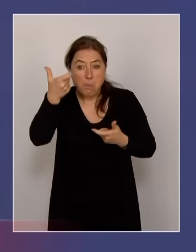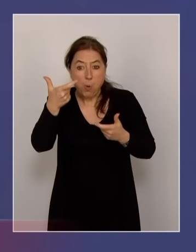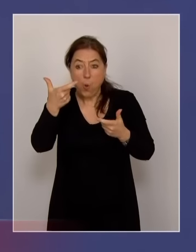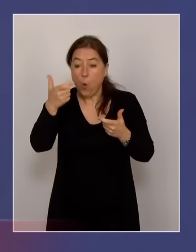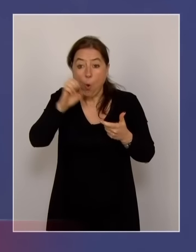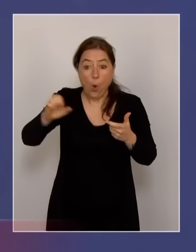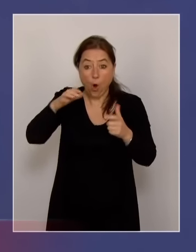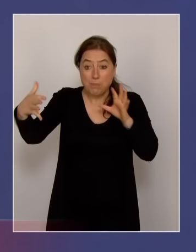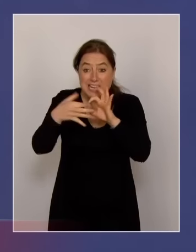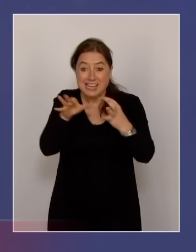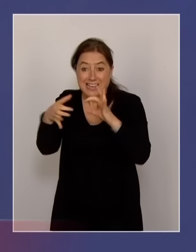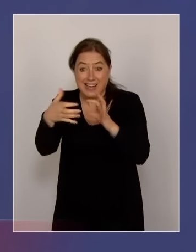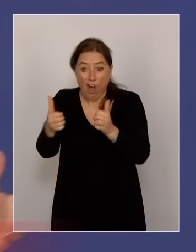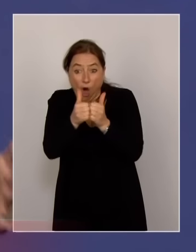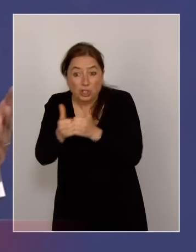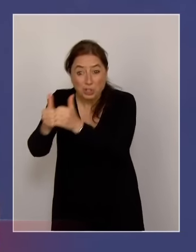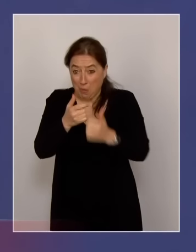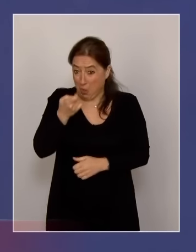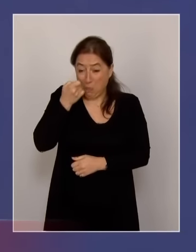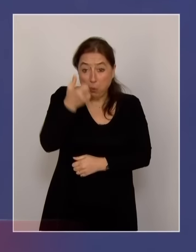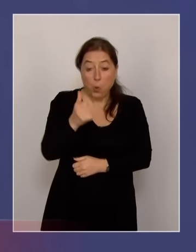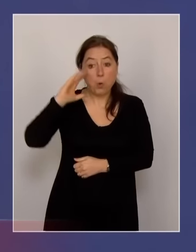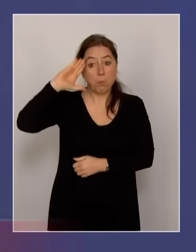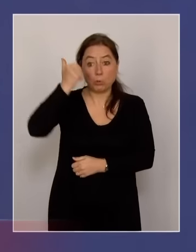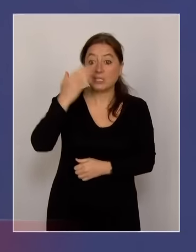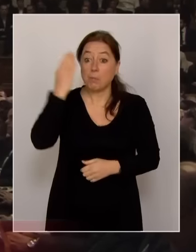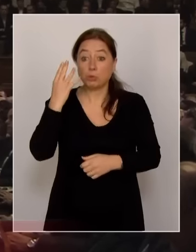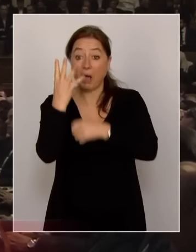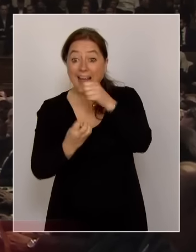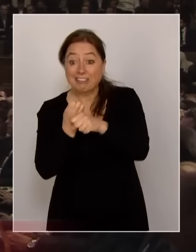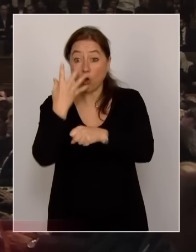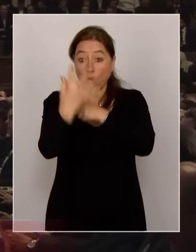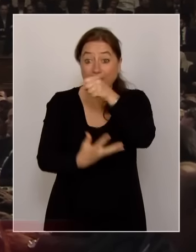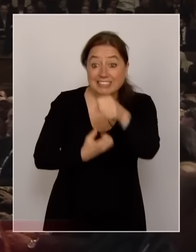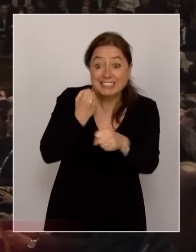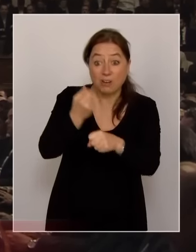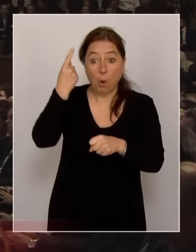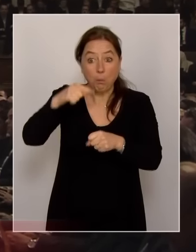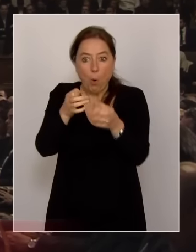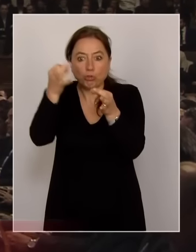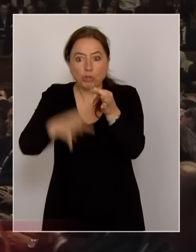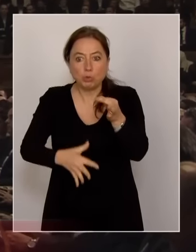-je dire, 4 à 5 ans à la régler quand elle l'a été en moins d'un an aux Etats-Unis d'Amérique, d'où elle venait.